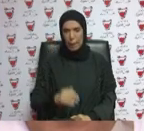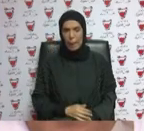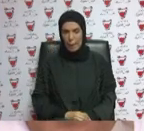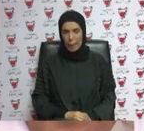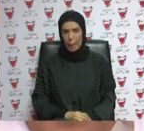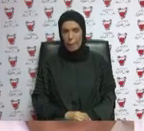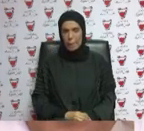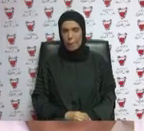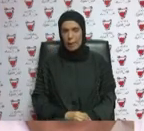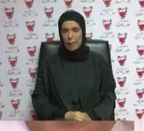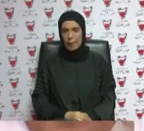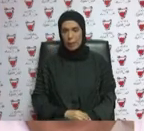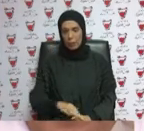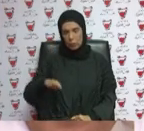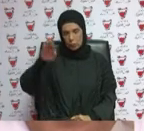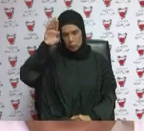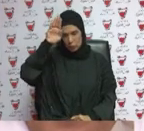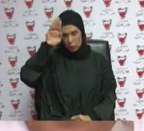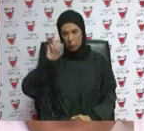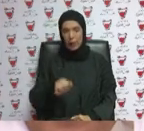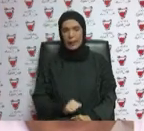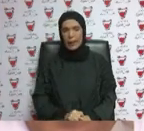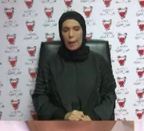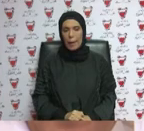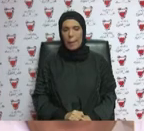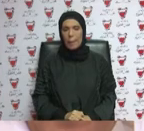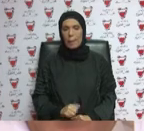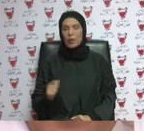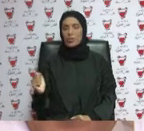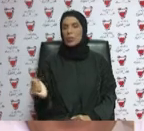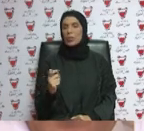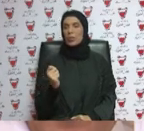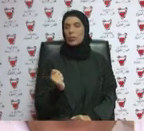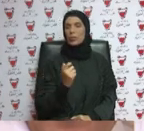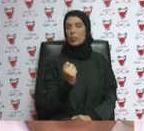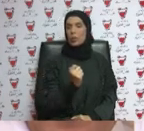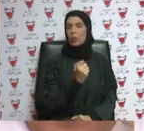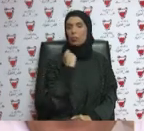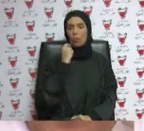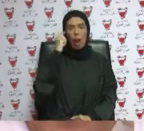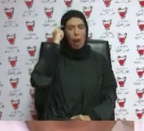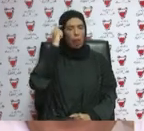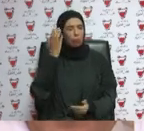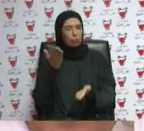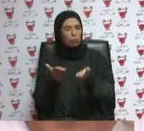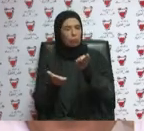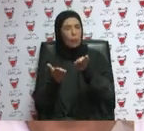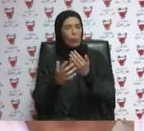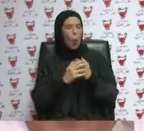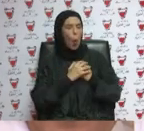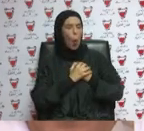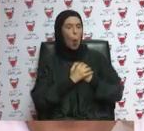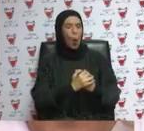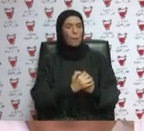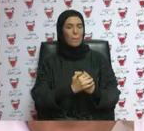إلى جلالة الملك على هذه السرعة البديهة والمحبة إلى